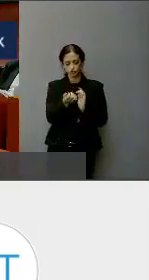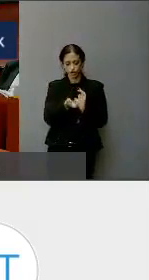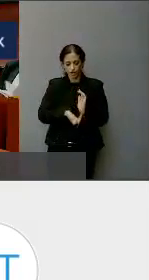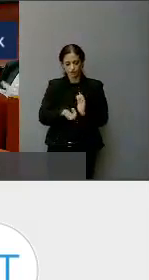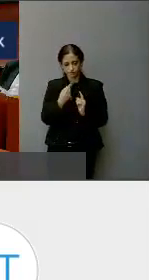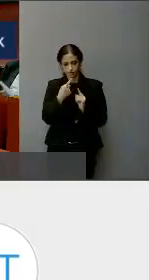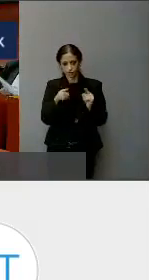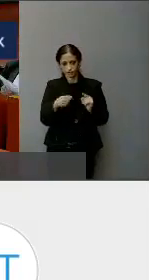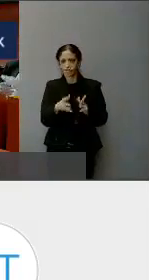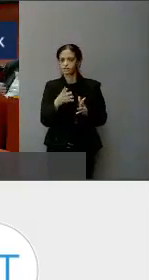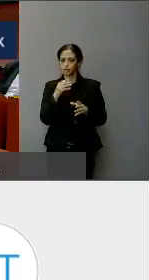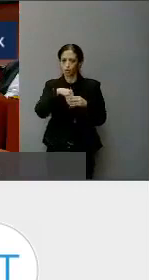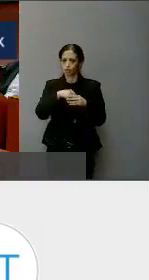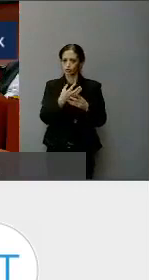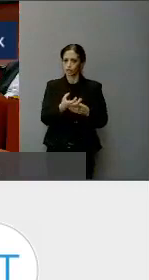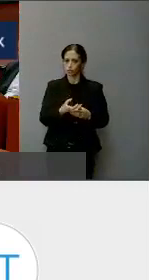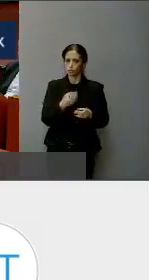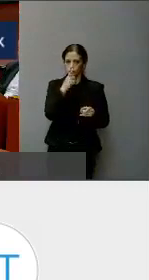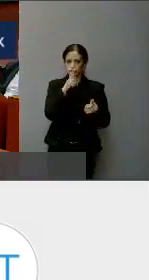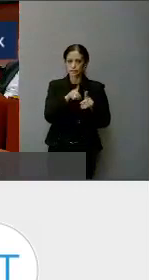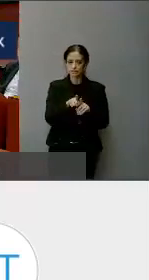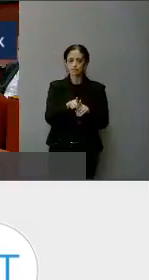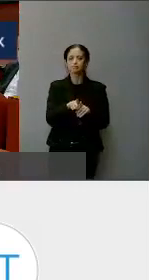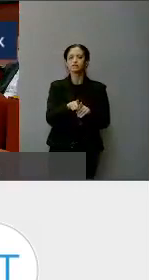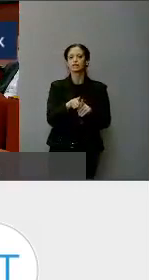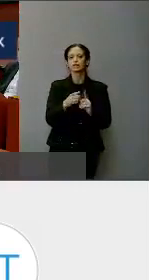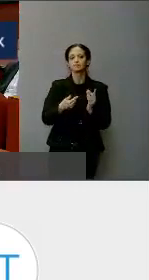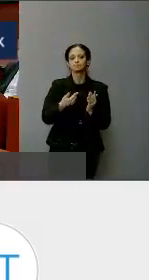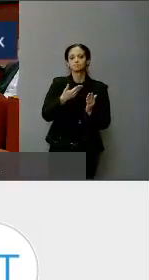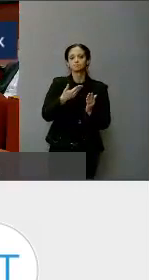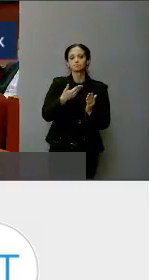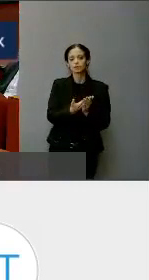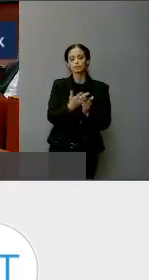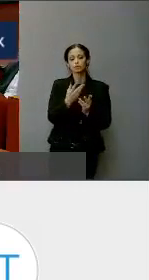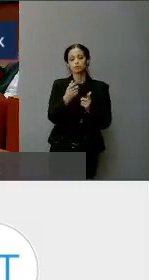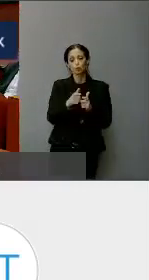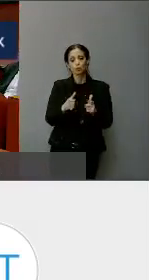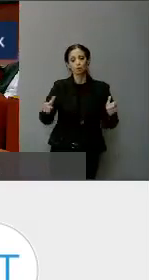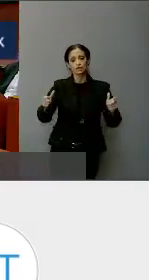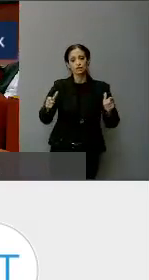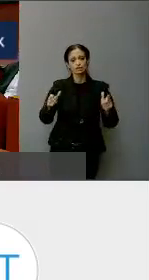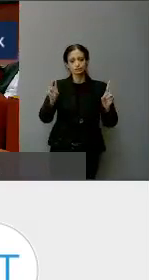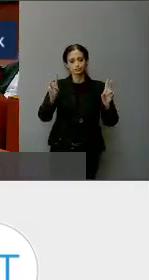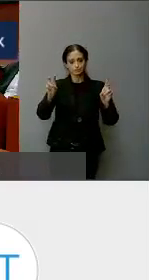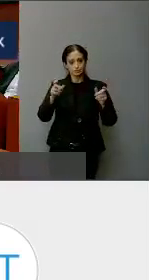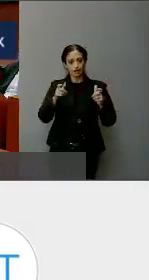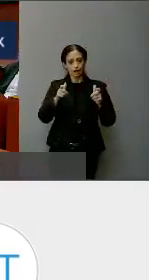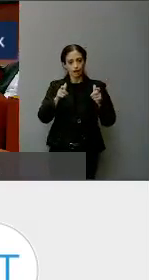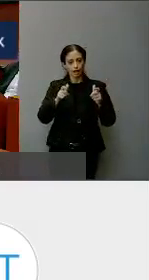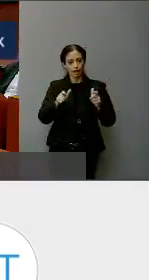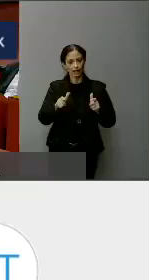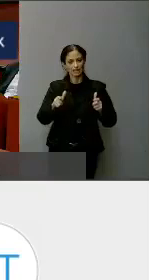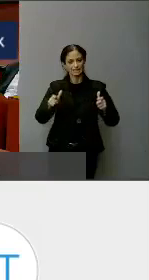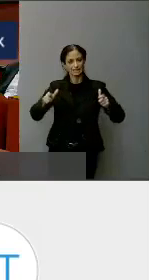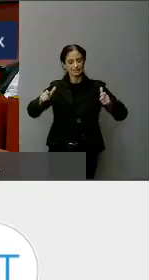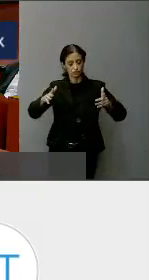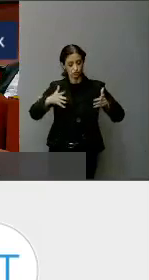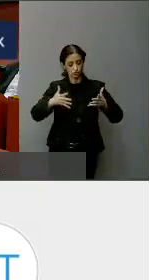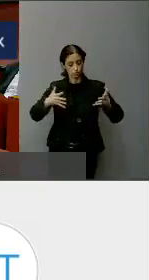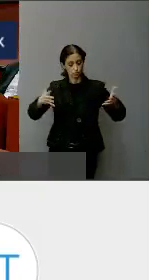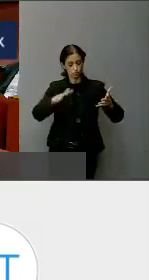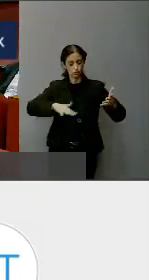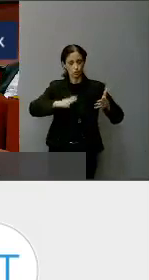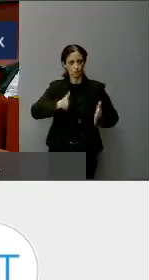molto simili che parlano appunto della proposta urbanistica relativa all'estensione e alla superficie degli edifici